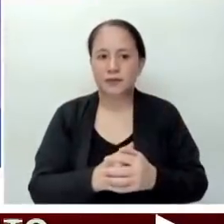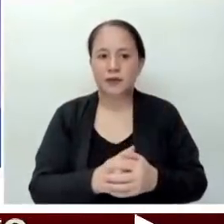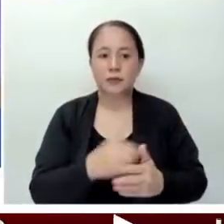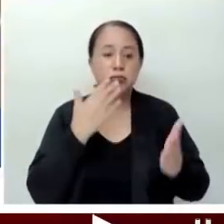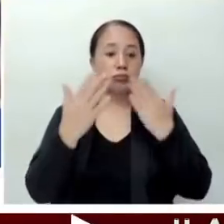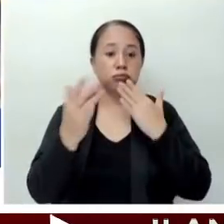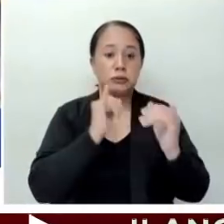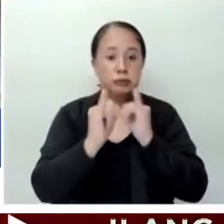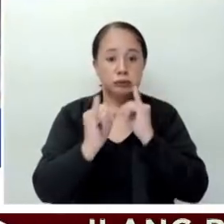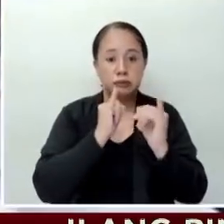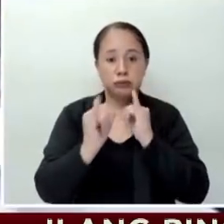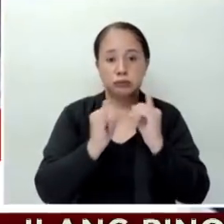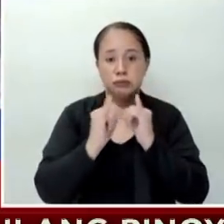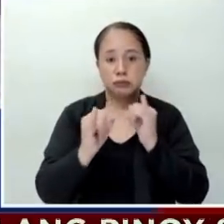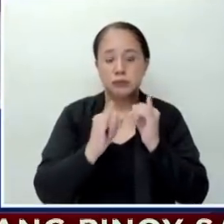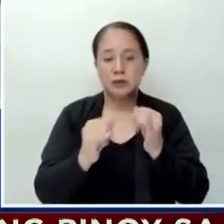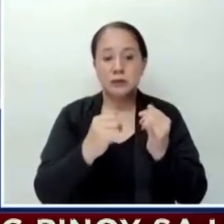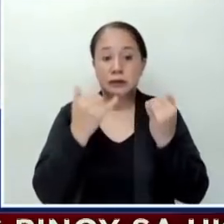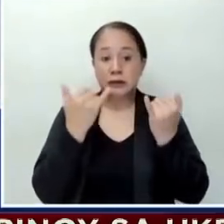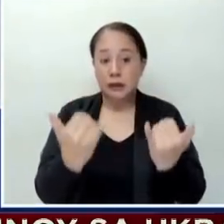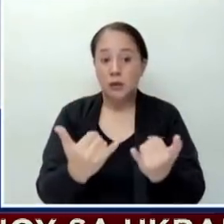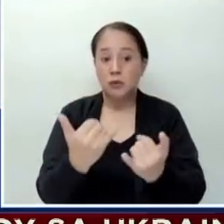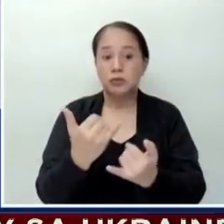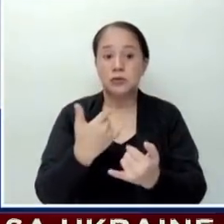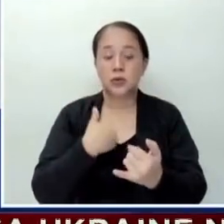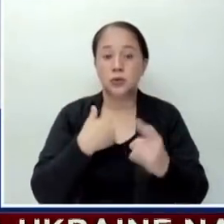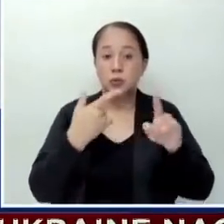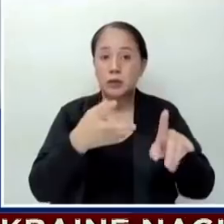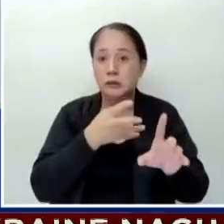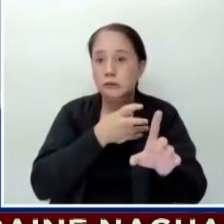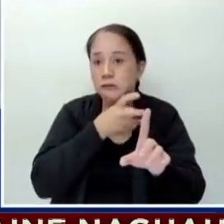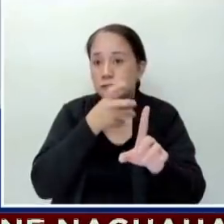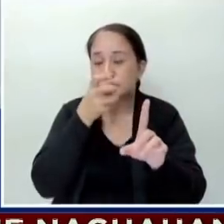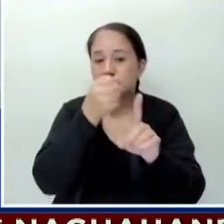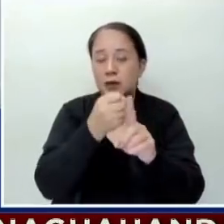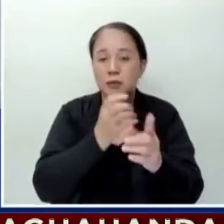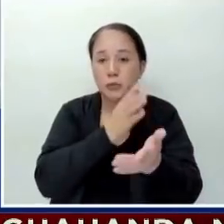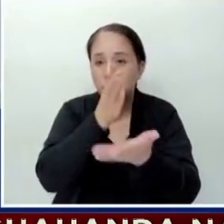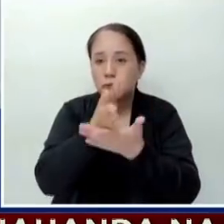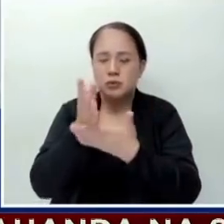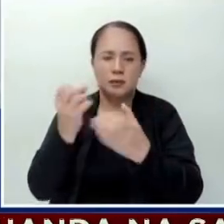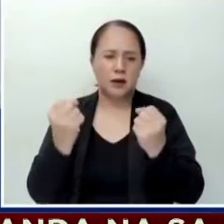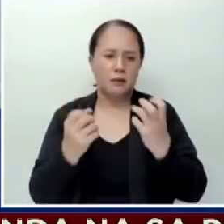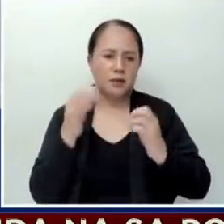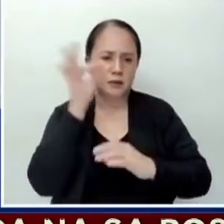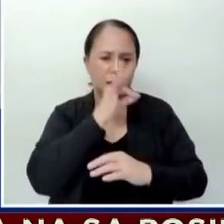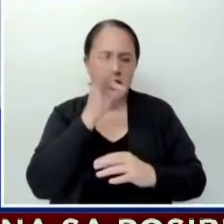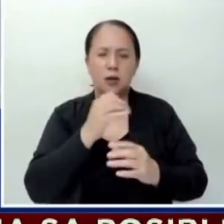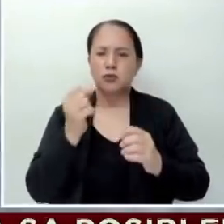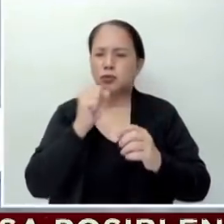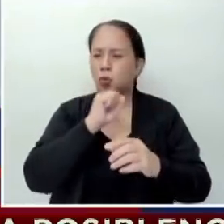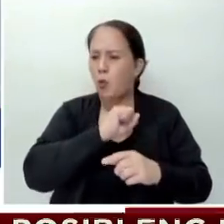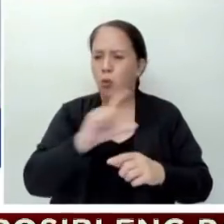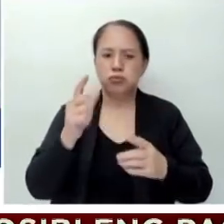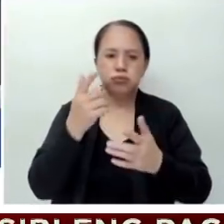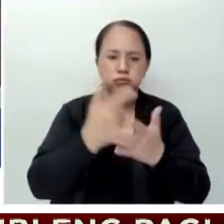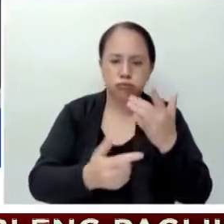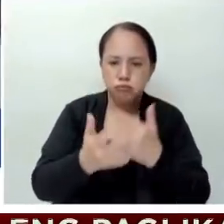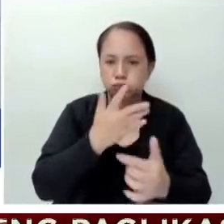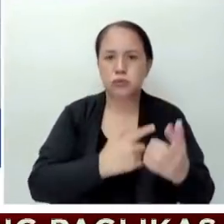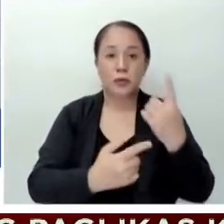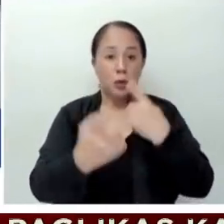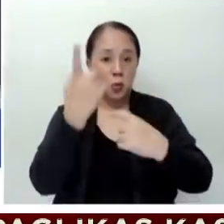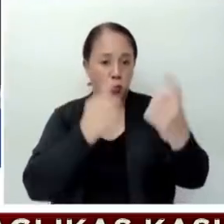mga pagkakataong yan. Dahil dyan, nararating namin ang mas maraming Pilipino. Lahat ng debate, lahat ng questions, sasagutin ko,